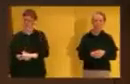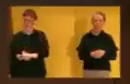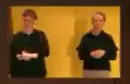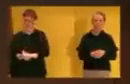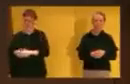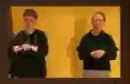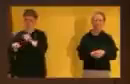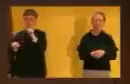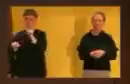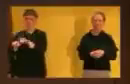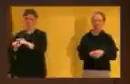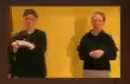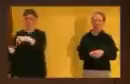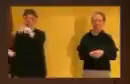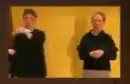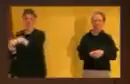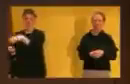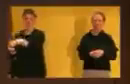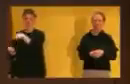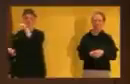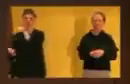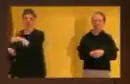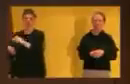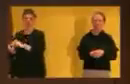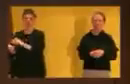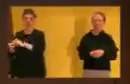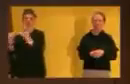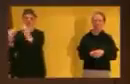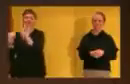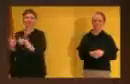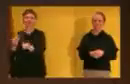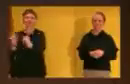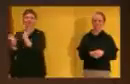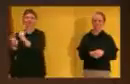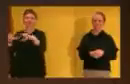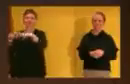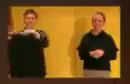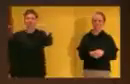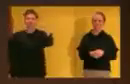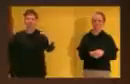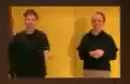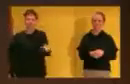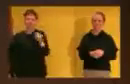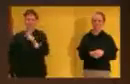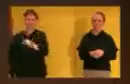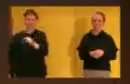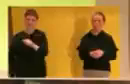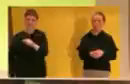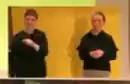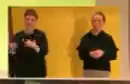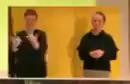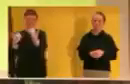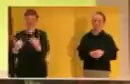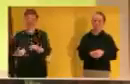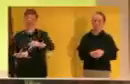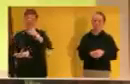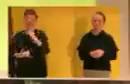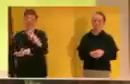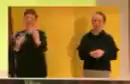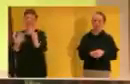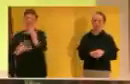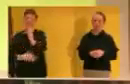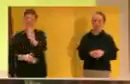Rudolfberg-Andering, ein Containerdorf errichtet werden. Wir haben bereits jetzt an der 129. Grundschule